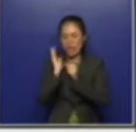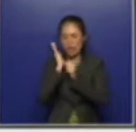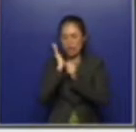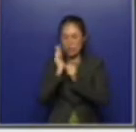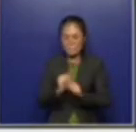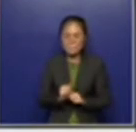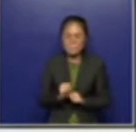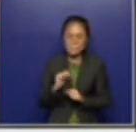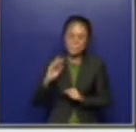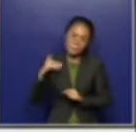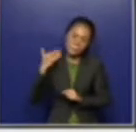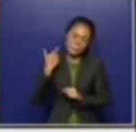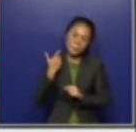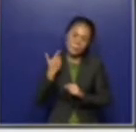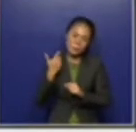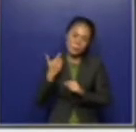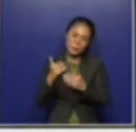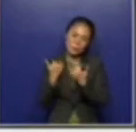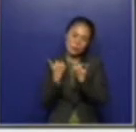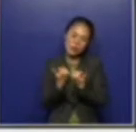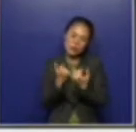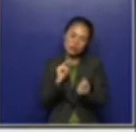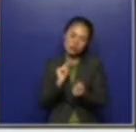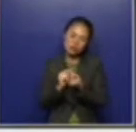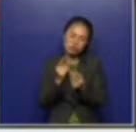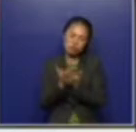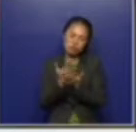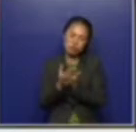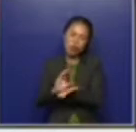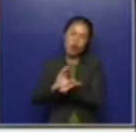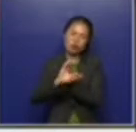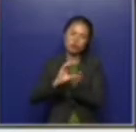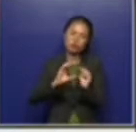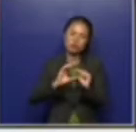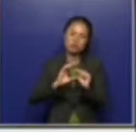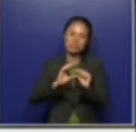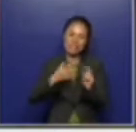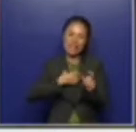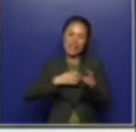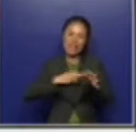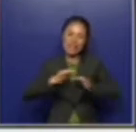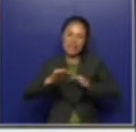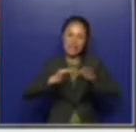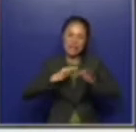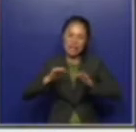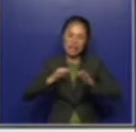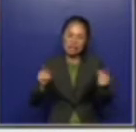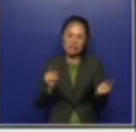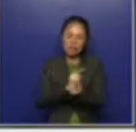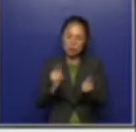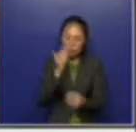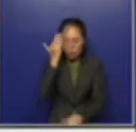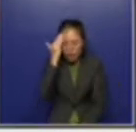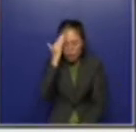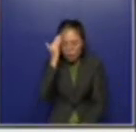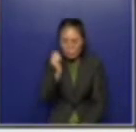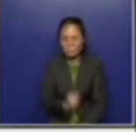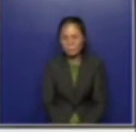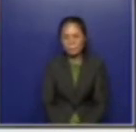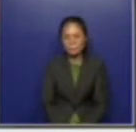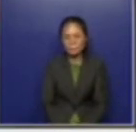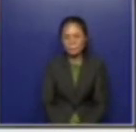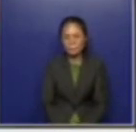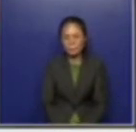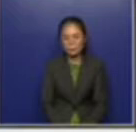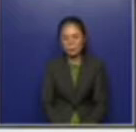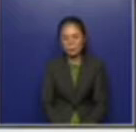ารพครับกองทุนที่ท่านใช้เงินกันจำนวนมากเนี่ยนะท่านต้องชี้แจงกับสังคมนะครับส่วนเรื่องต่อมาครับเรื่องของการติ